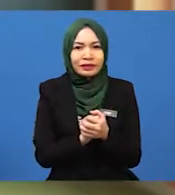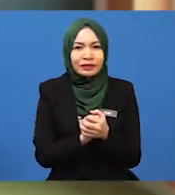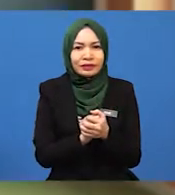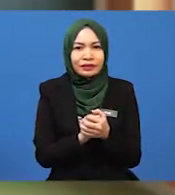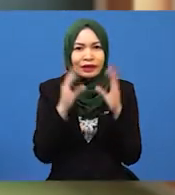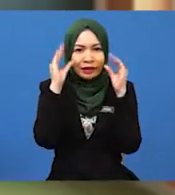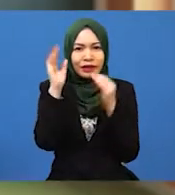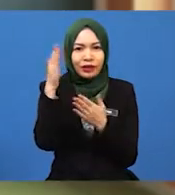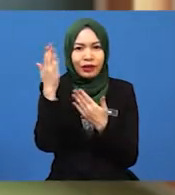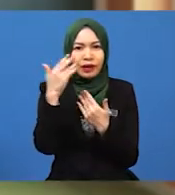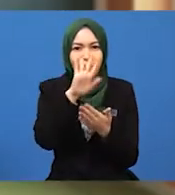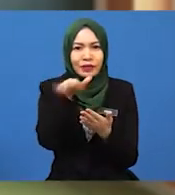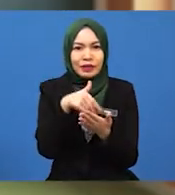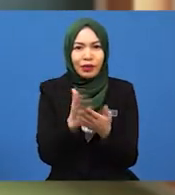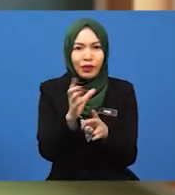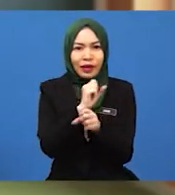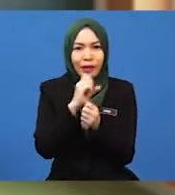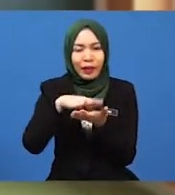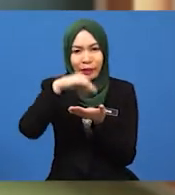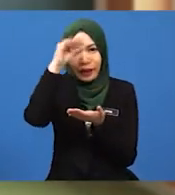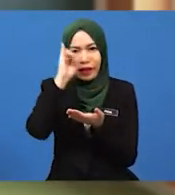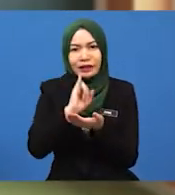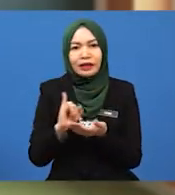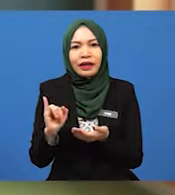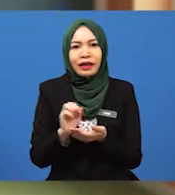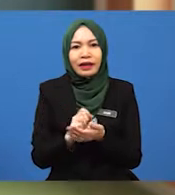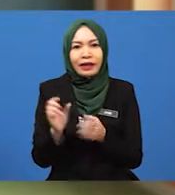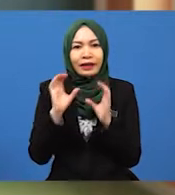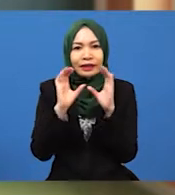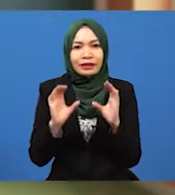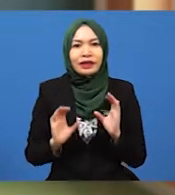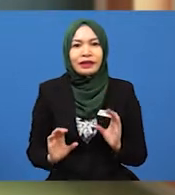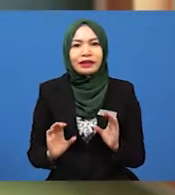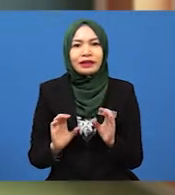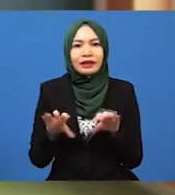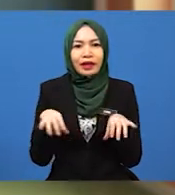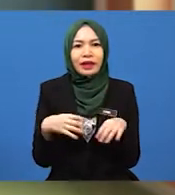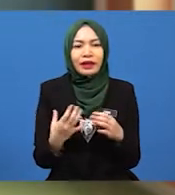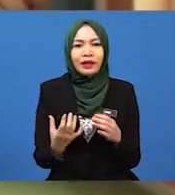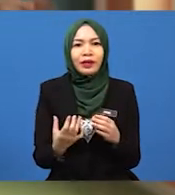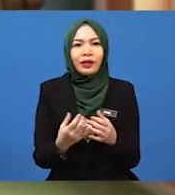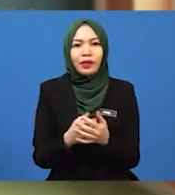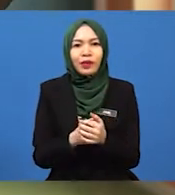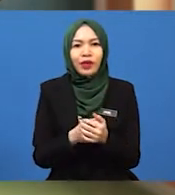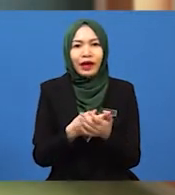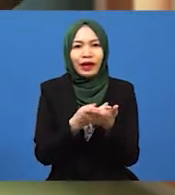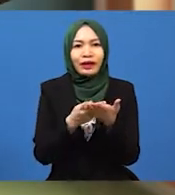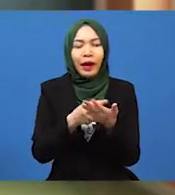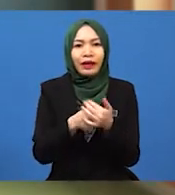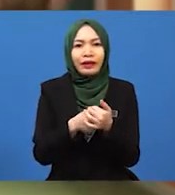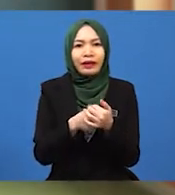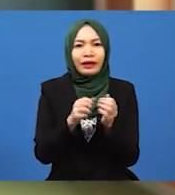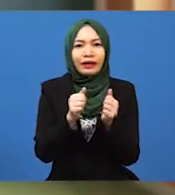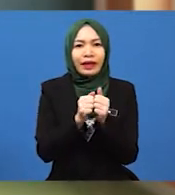Cikgu harap kamu dapat mempelajari cara-cara membuat ketupat palas dengan ibu atau